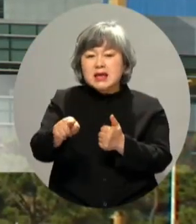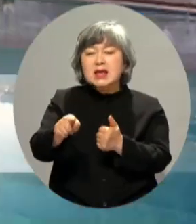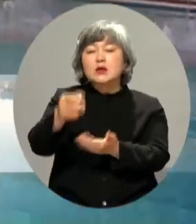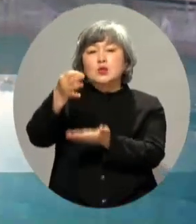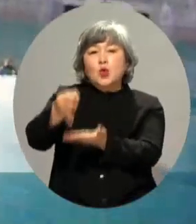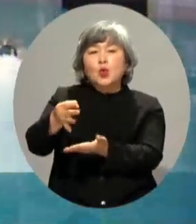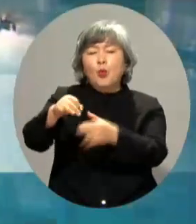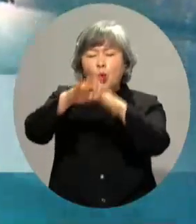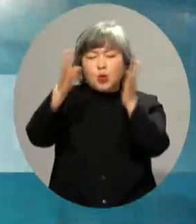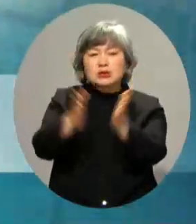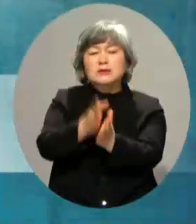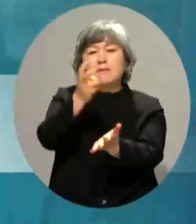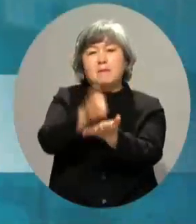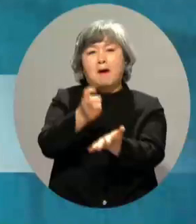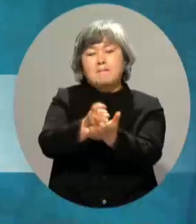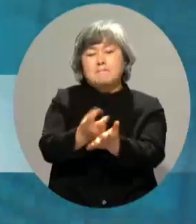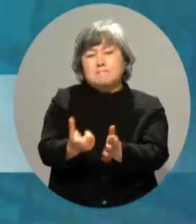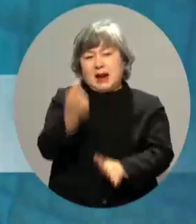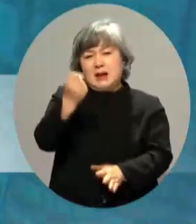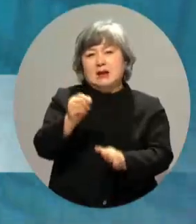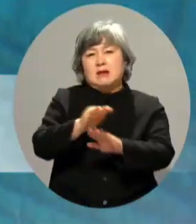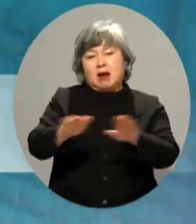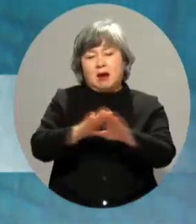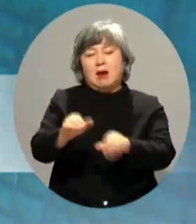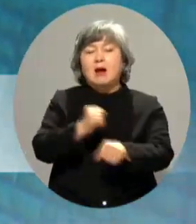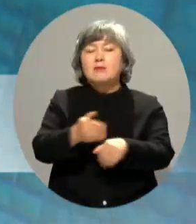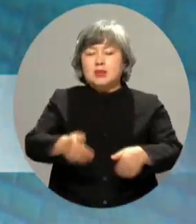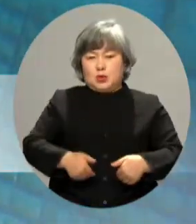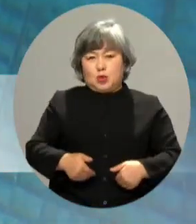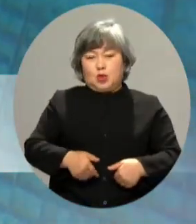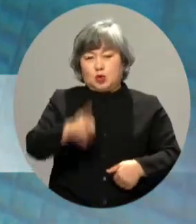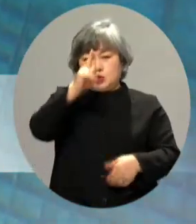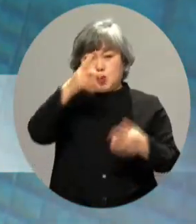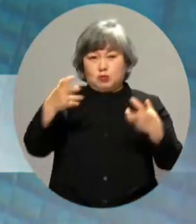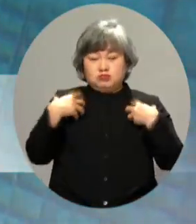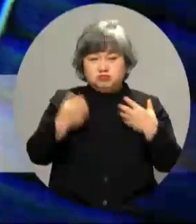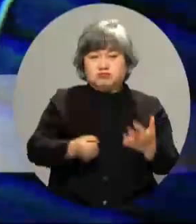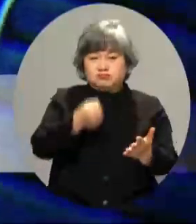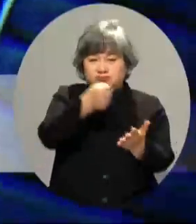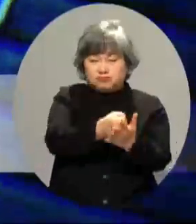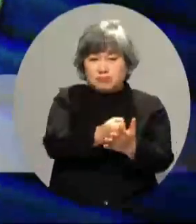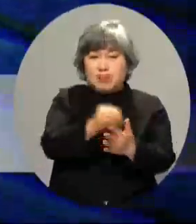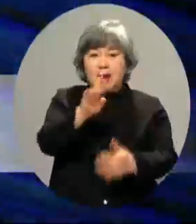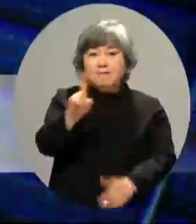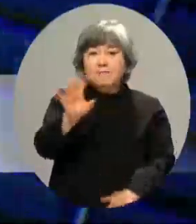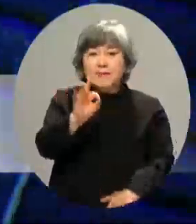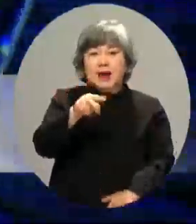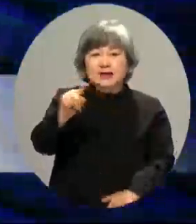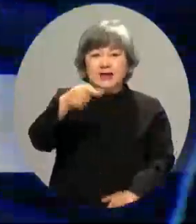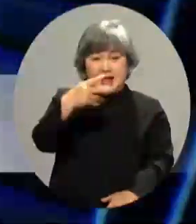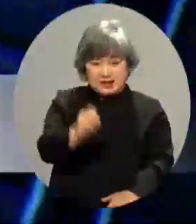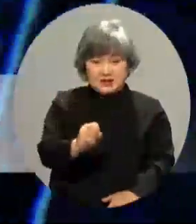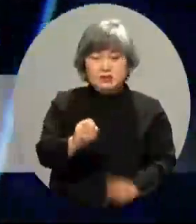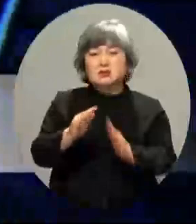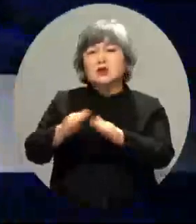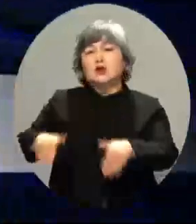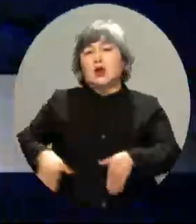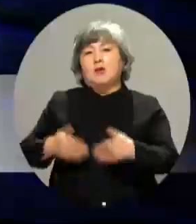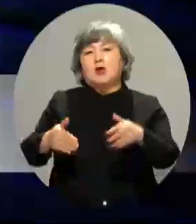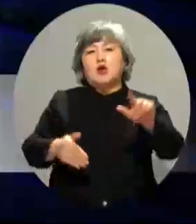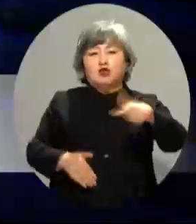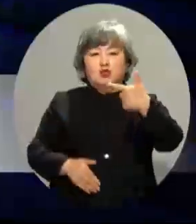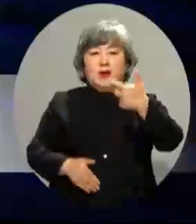재원 배분과 관련된 법제정비가 시급하다는 지적입니다 정부가 정한 방사능 비상 계획구역에 전남은